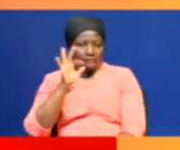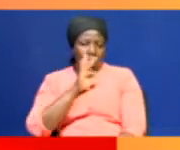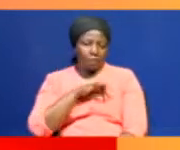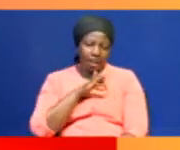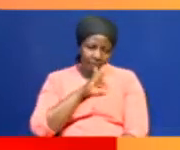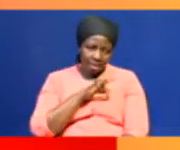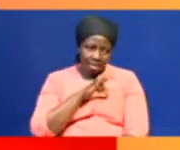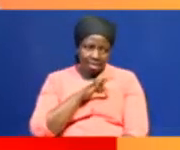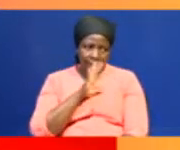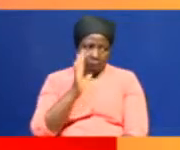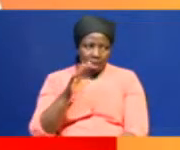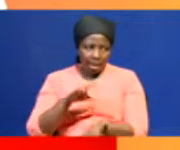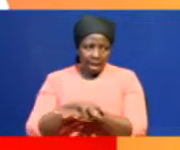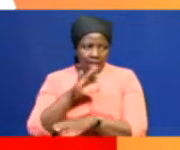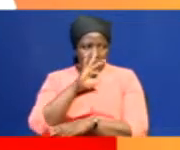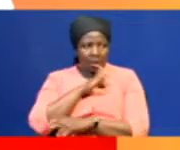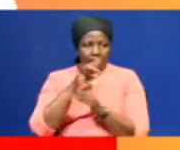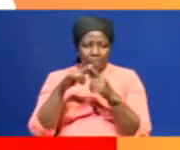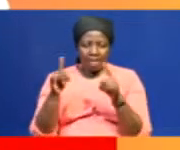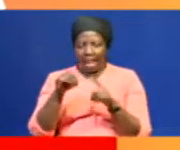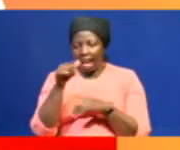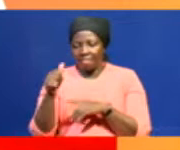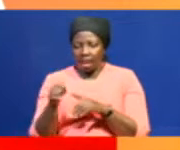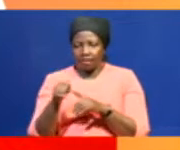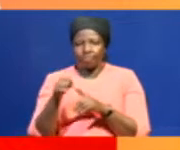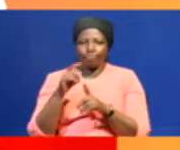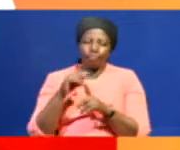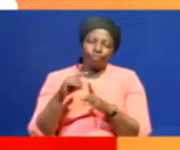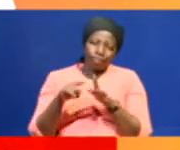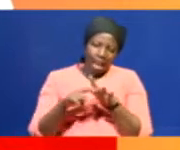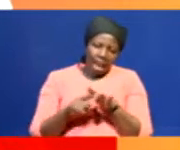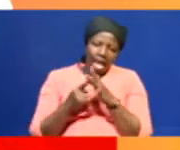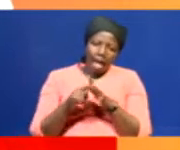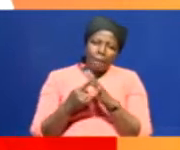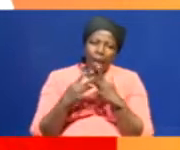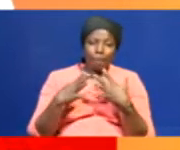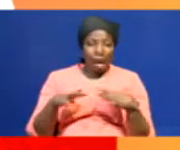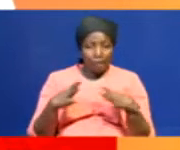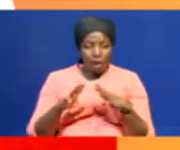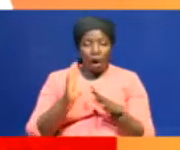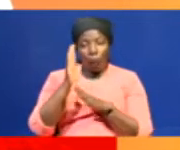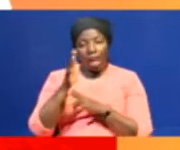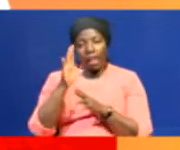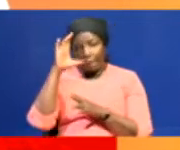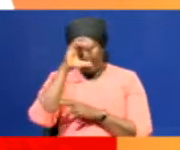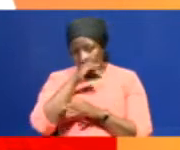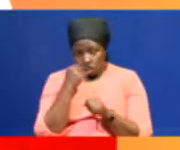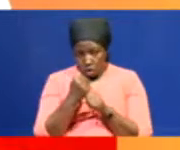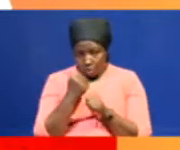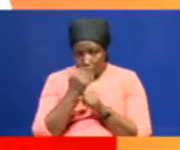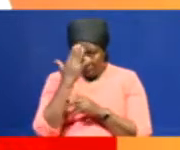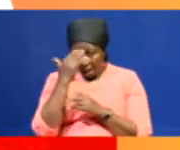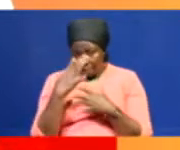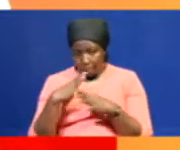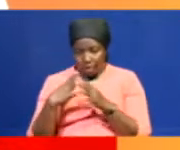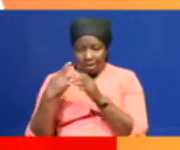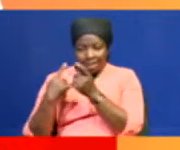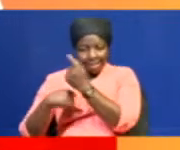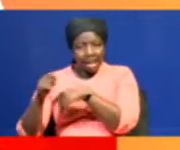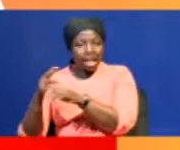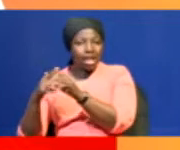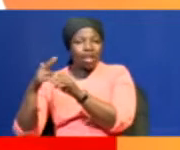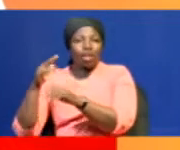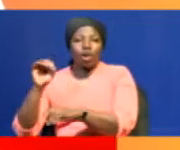atakuwa na faida, lakini wale mafundi ambao walikuwa wanatengeneza basi watakosa, kwa sababu wale wenye wanauza oil itabidi sasa